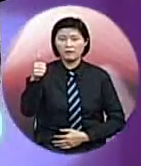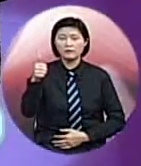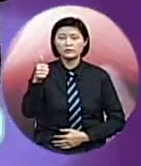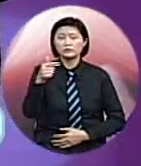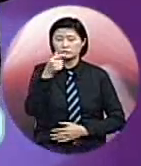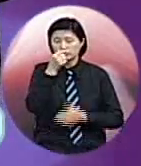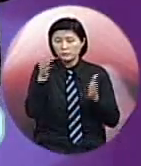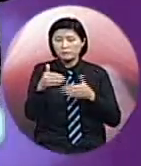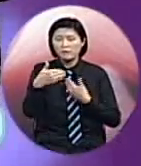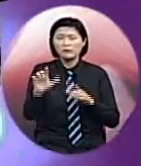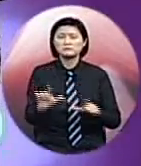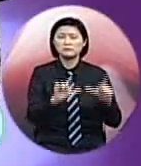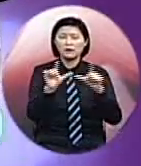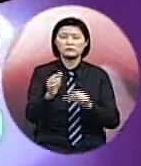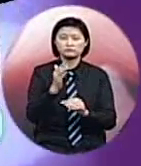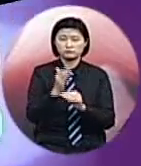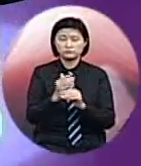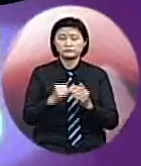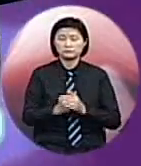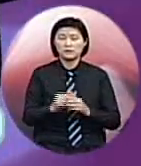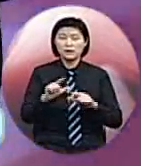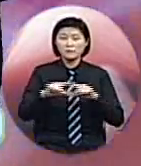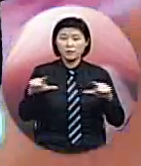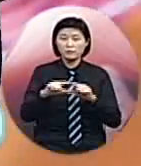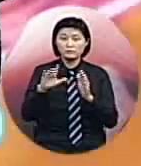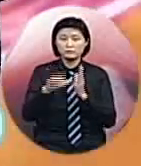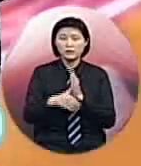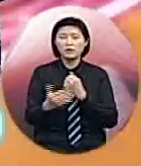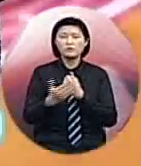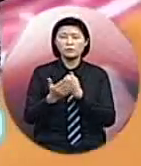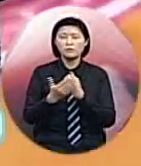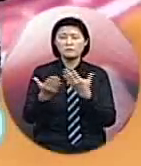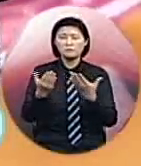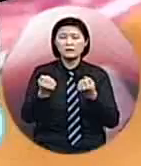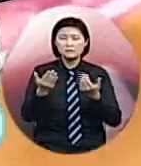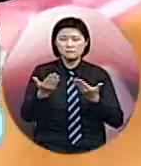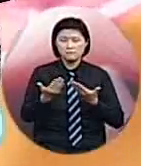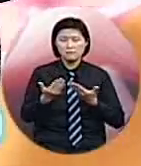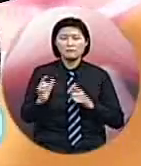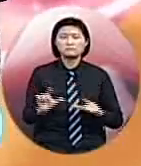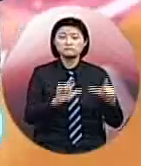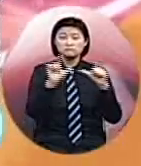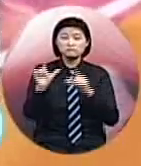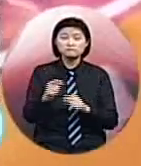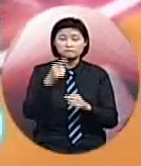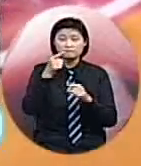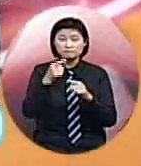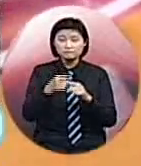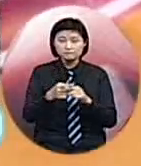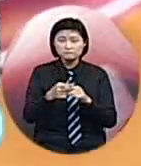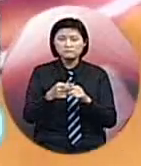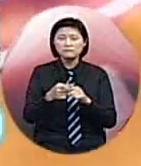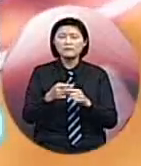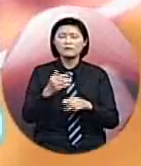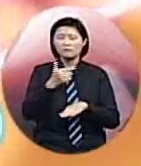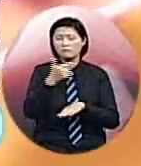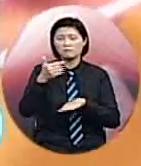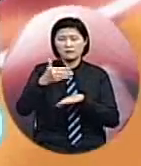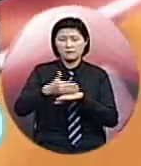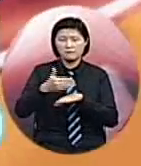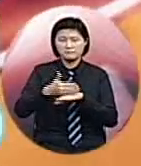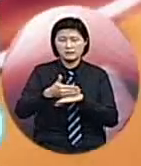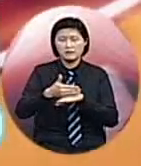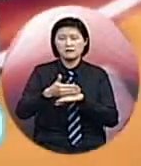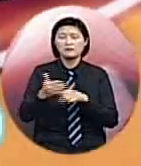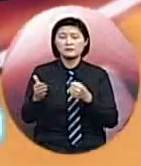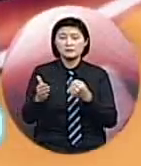네, 네. 그분이요. 네. 평소에 이렇게 도움을 좀 많이 받으시면서 생활을 하셨잖아요. 네. 그 받은 감사함, 그